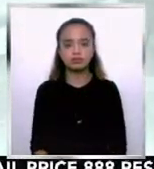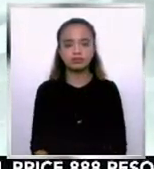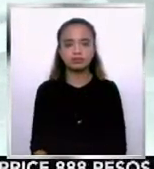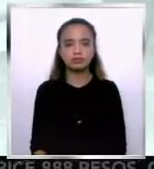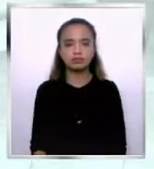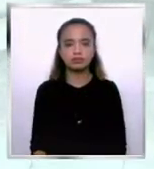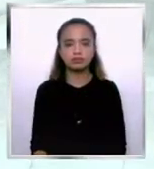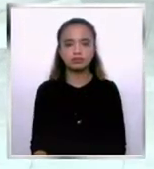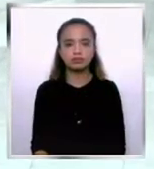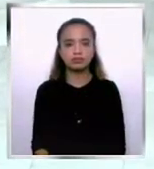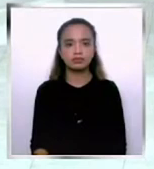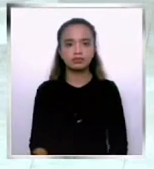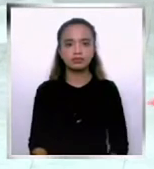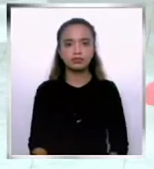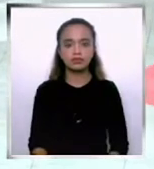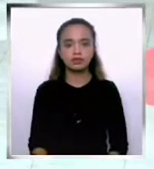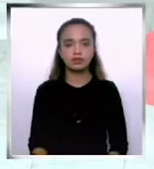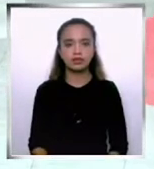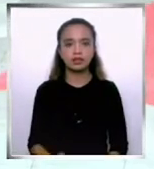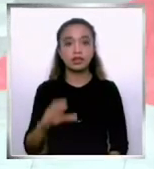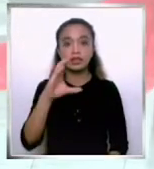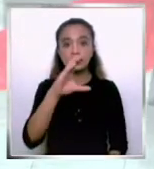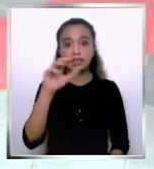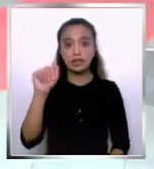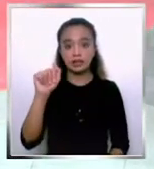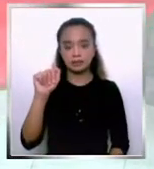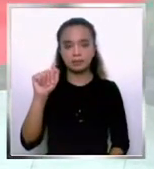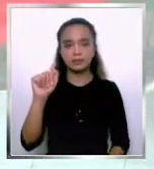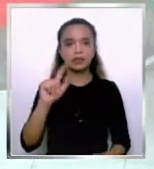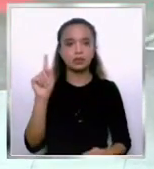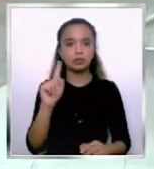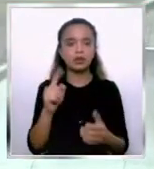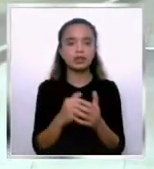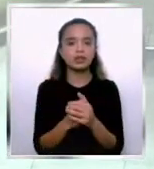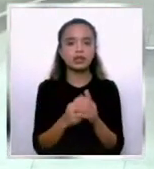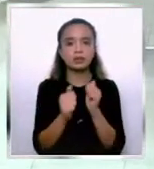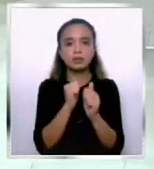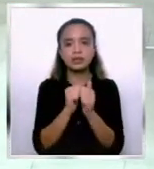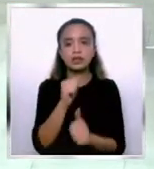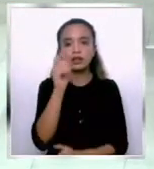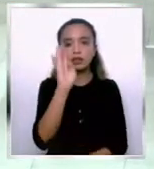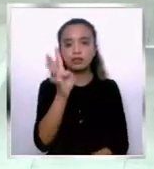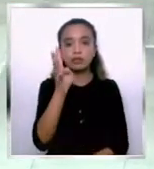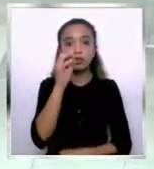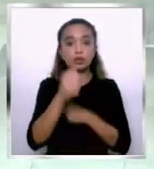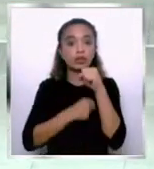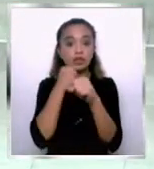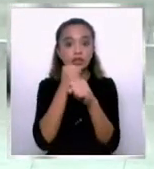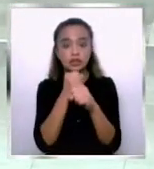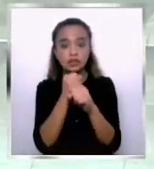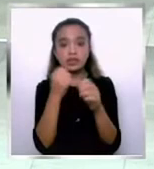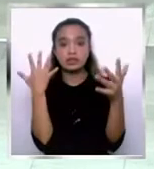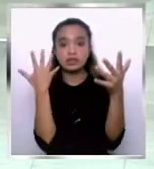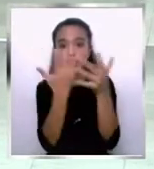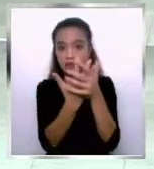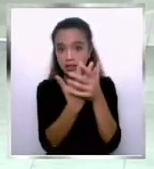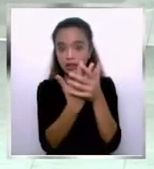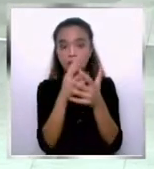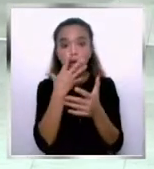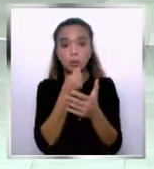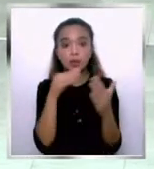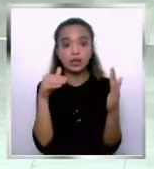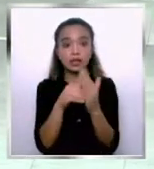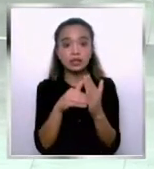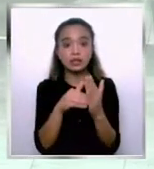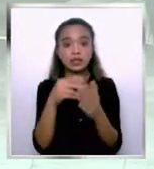Pinagtibay ng Court of Appeals ang sentensyang reclusion perpetua o hanggang 40 taong pagkakakulong laban kay retired Major General